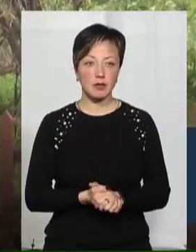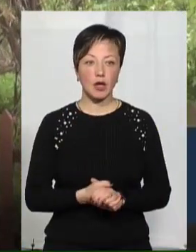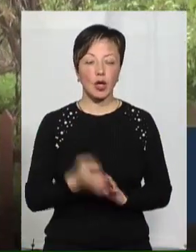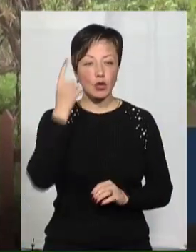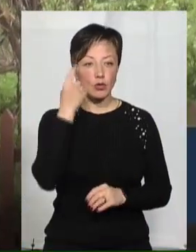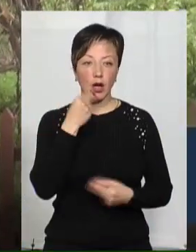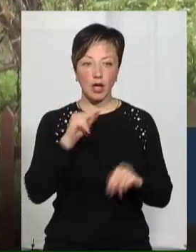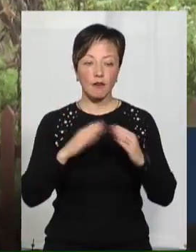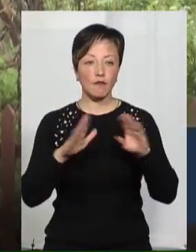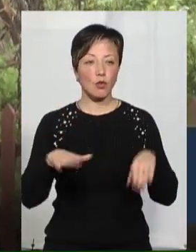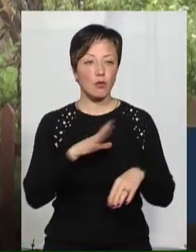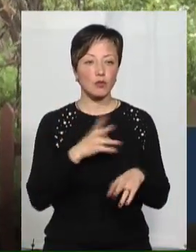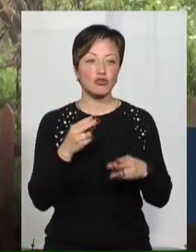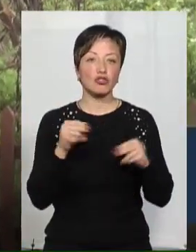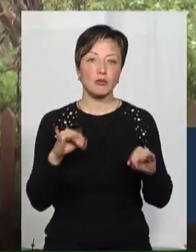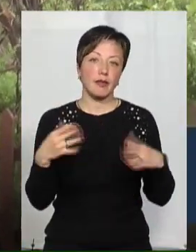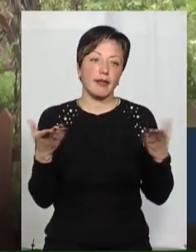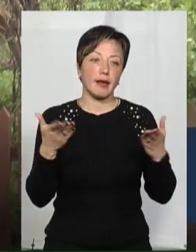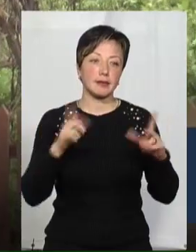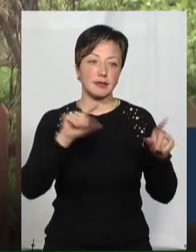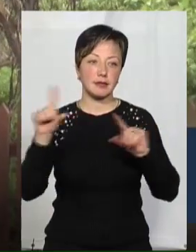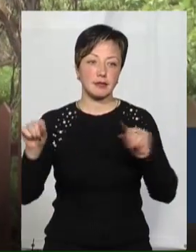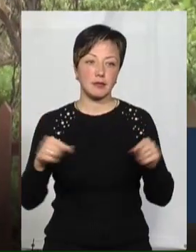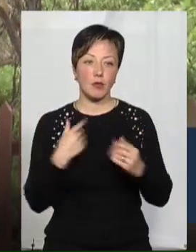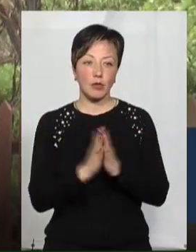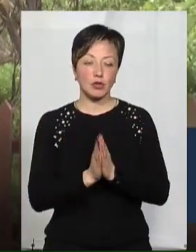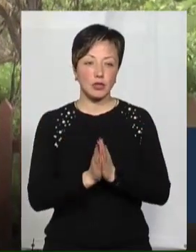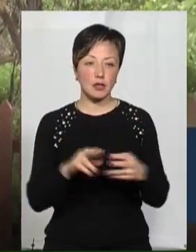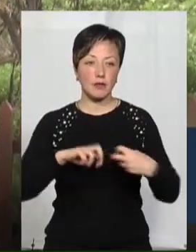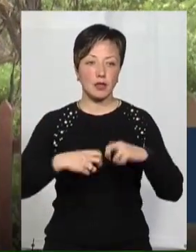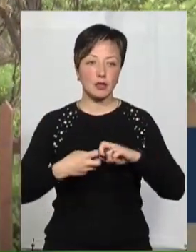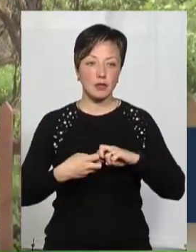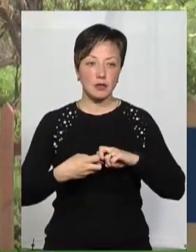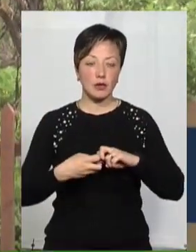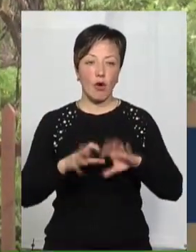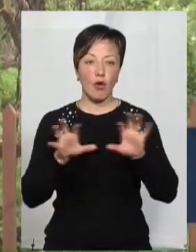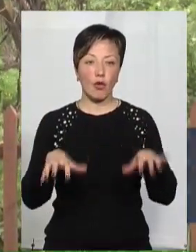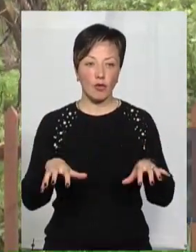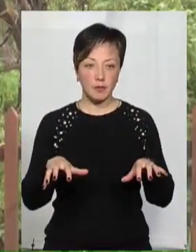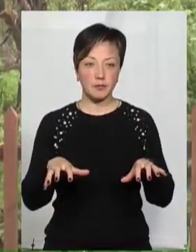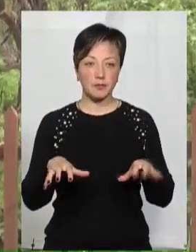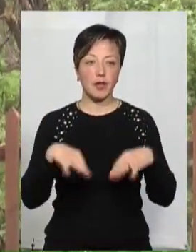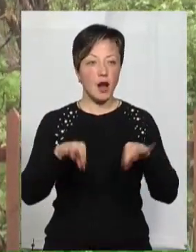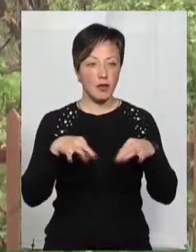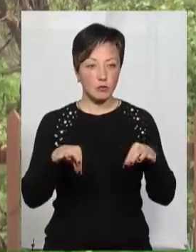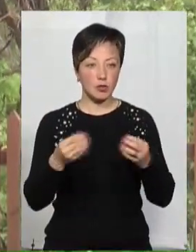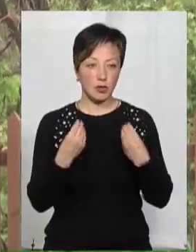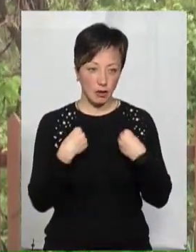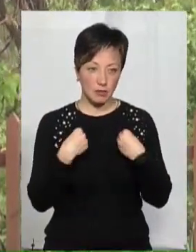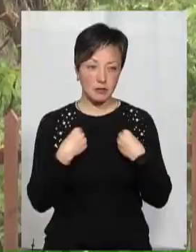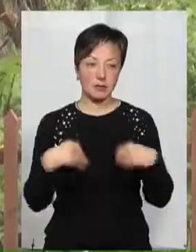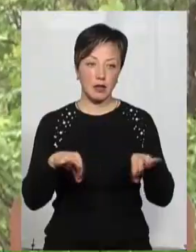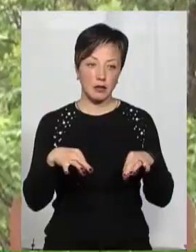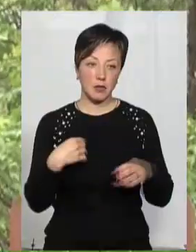бути, ніж десь побути там. Ми попросили у Франківському голові там транспорт. Він дав нам транспорт,